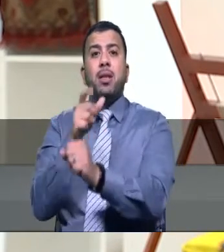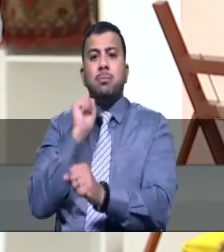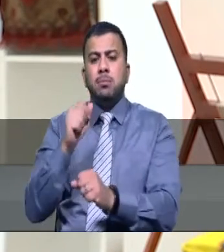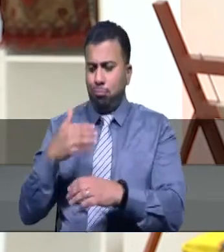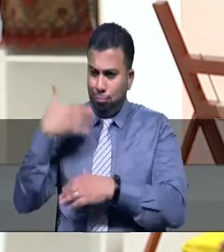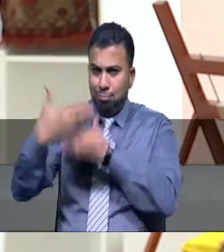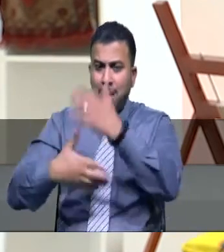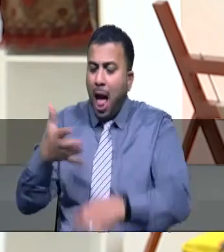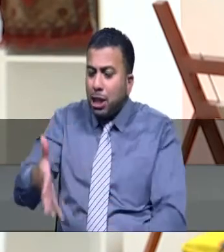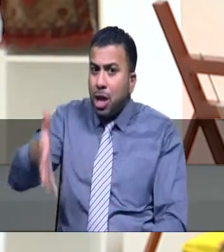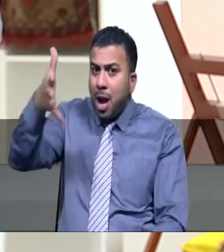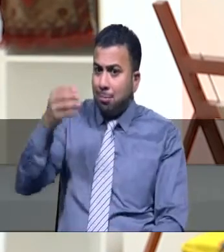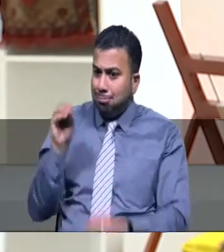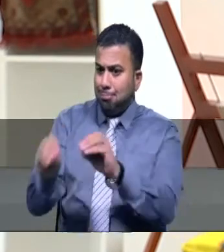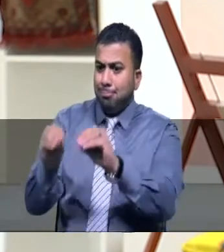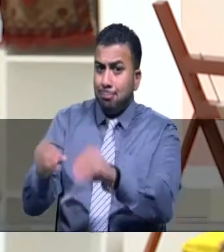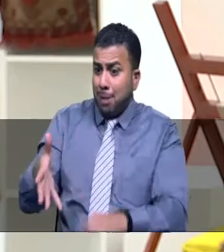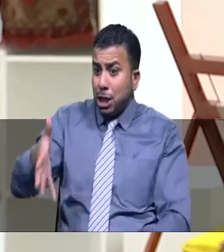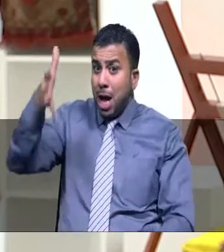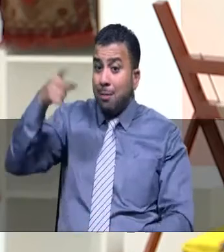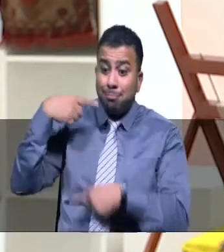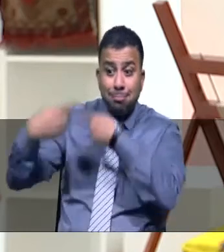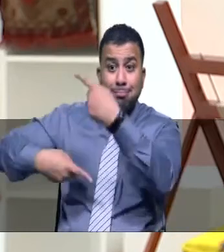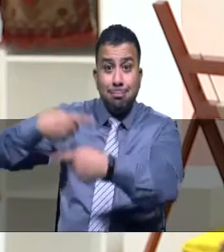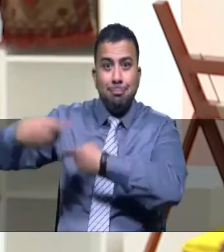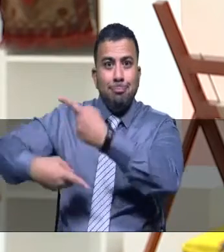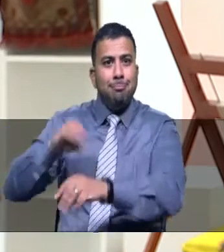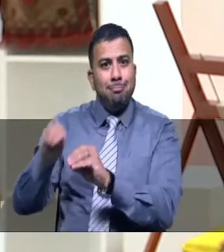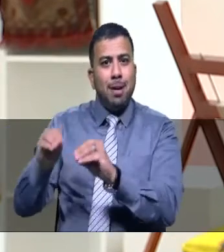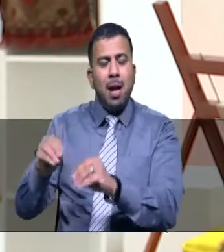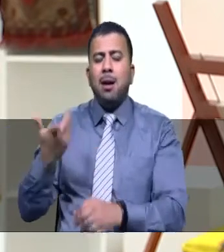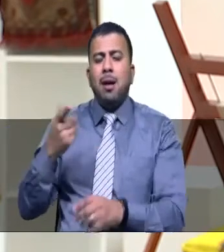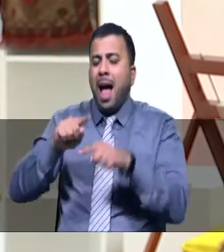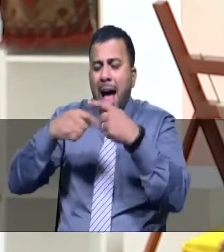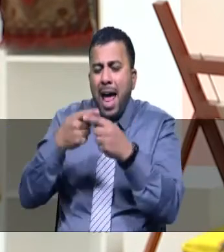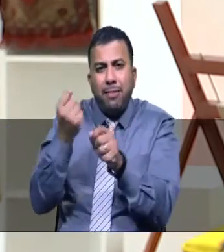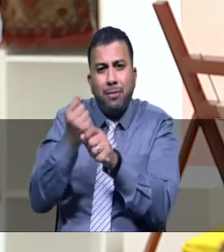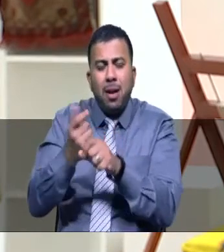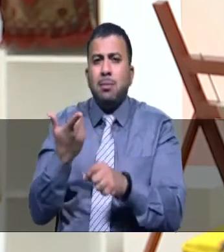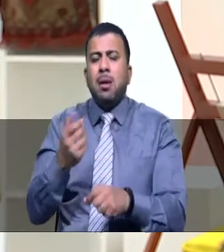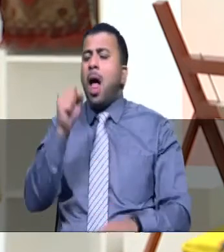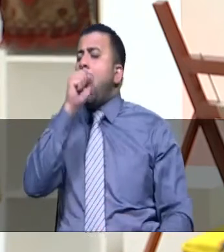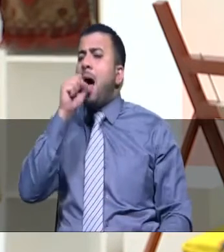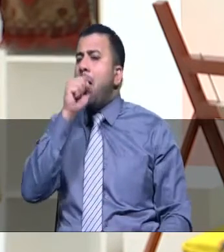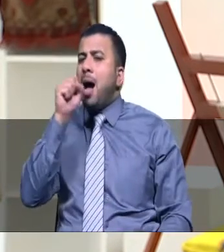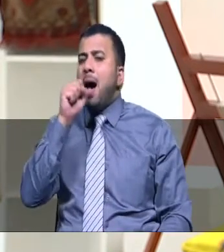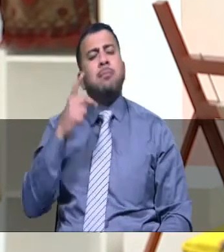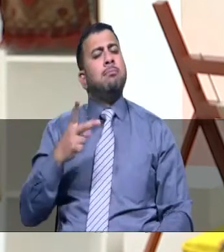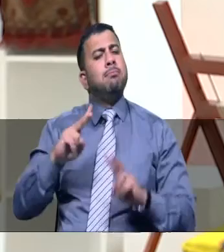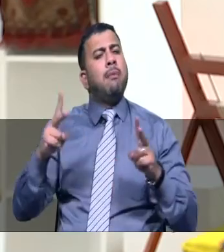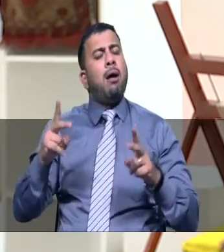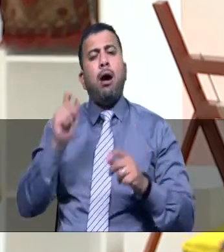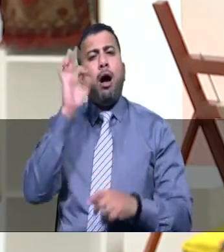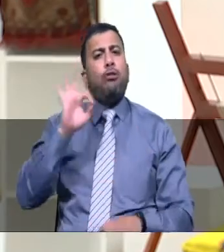للأجيال القادمة، ومنها ان احنا نمارس في الموروث الشعبي سواء من حرف سواء من طرب سواء من كل ما